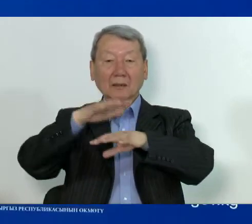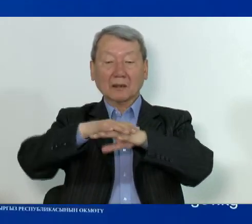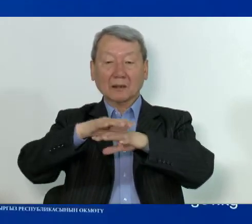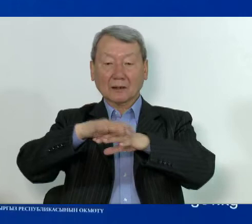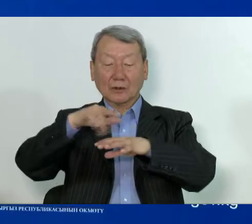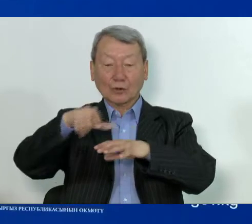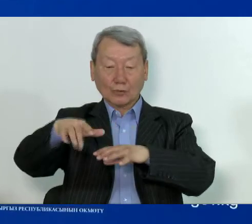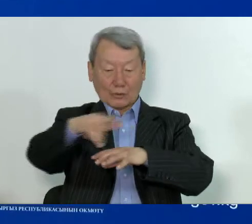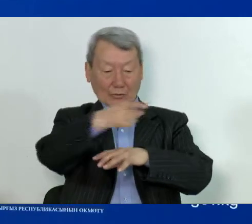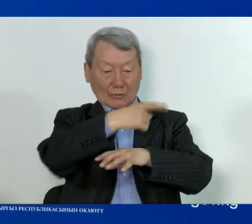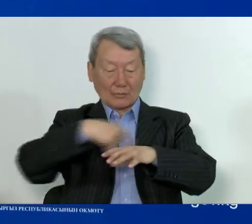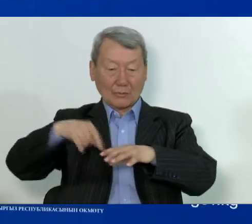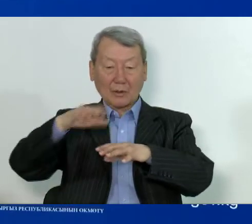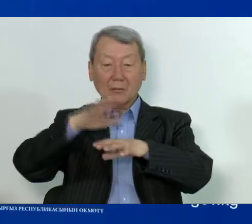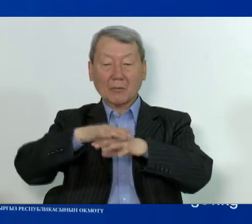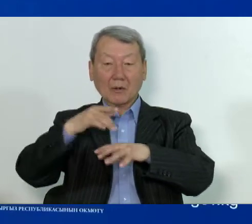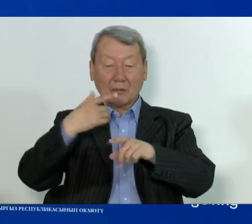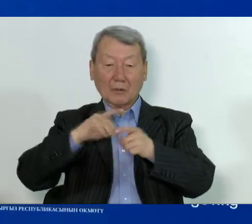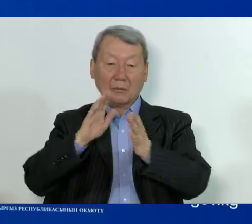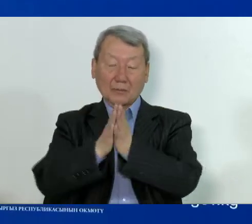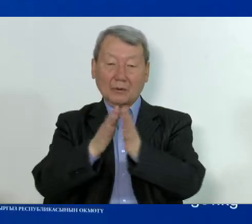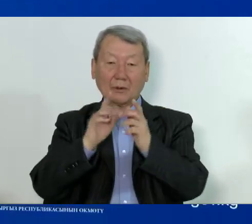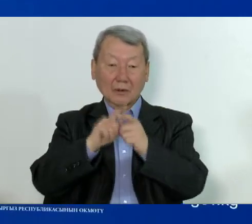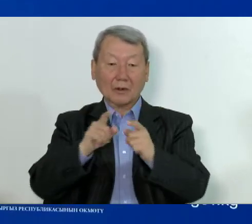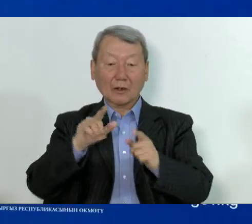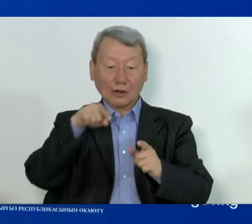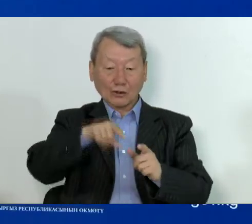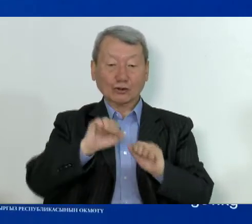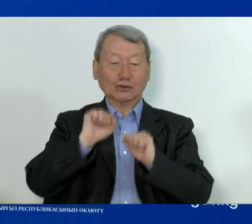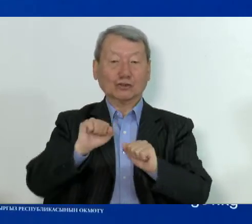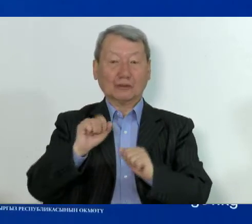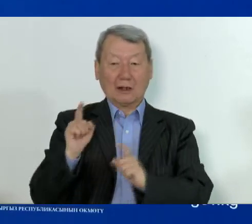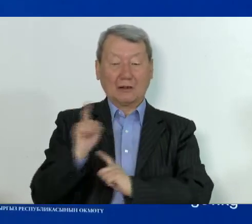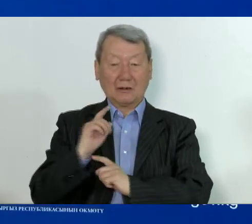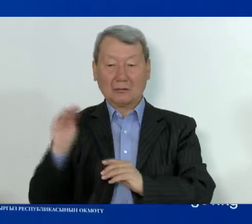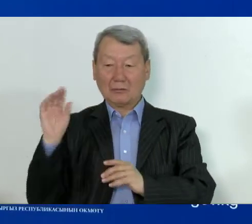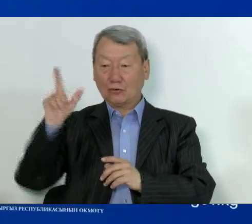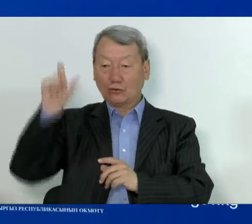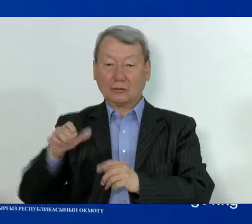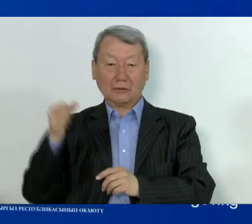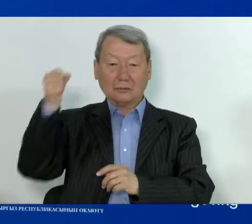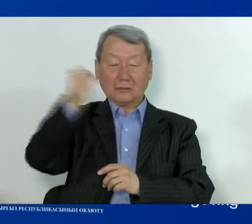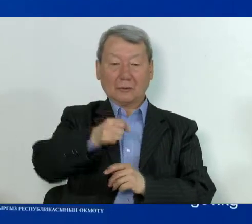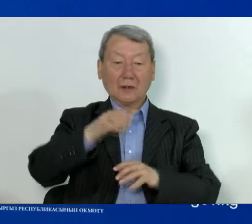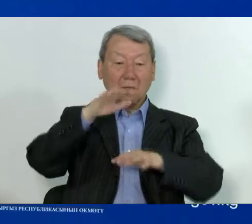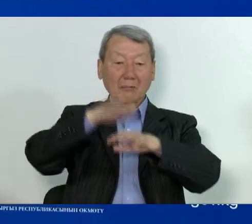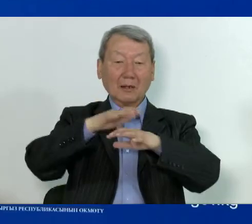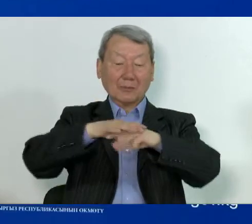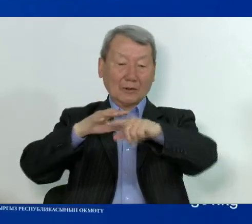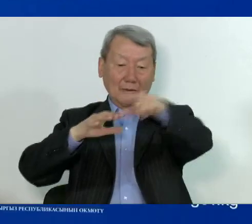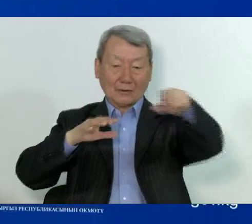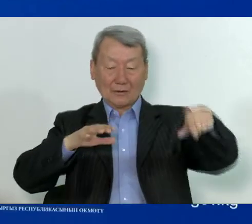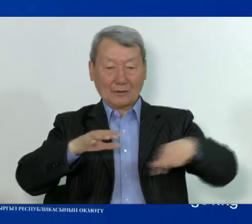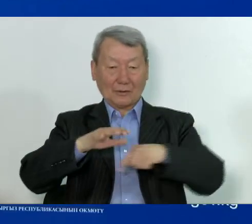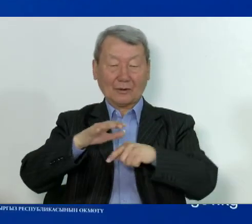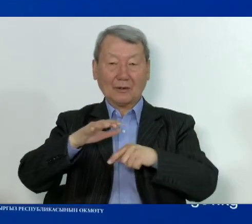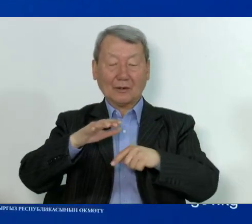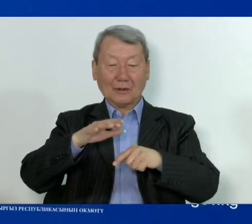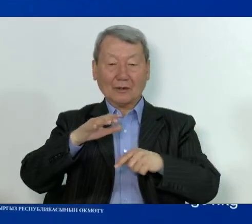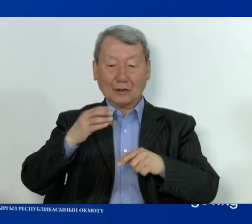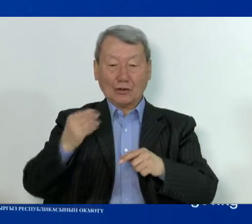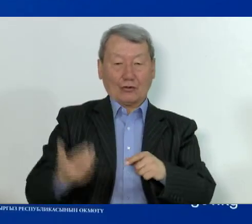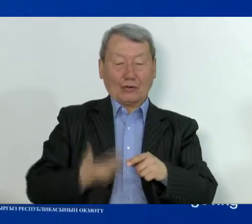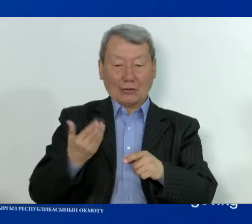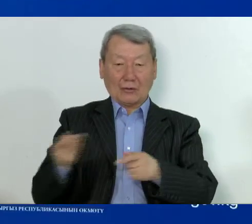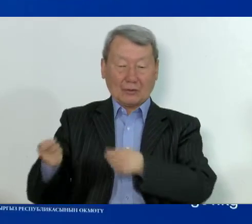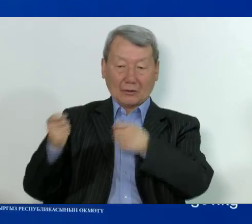обслуживания проживающих данного района, в связи с чем просит обеспечить охрану для безопасности банковских служащих, а также